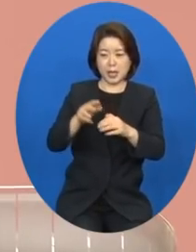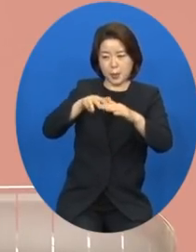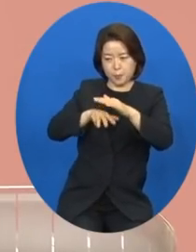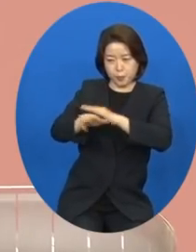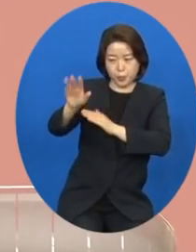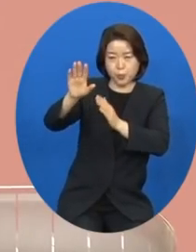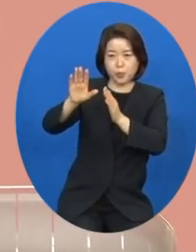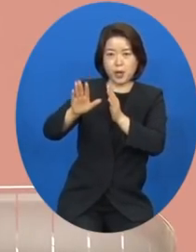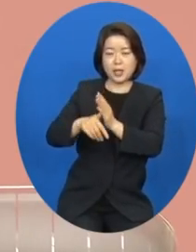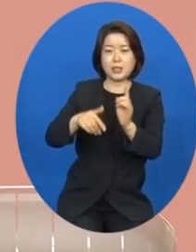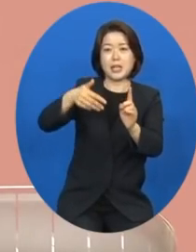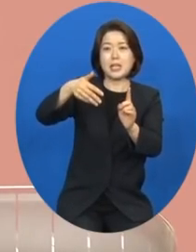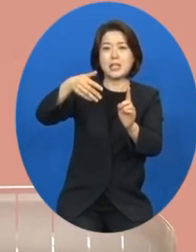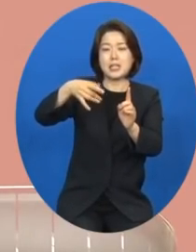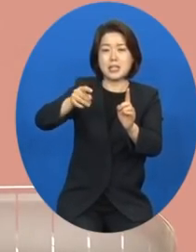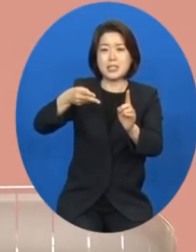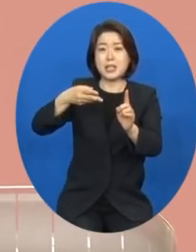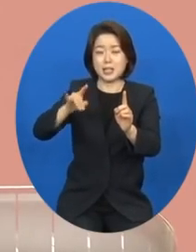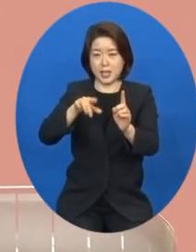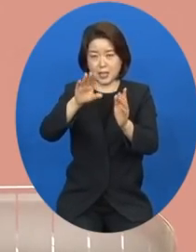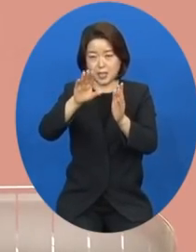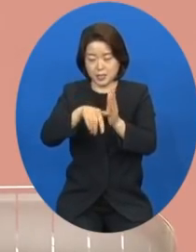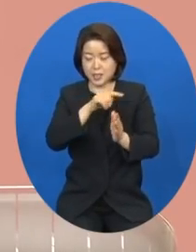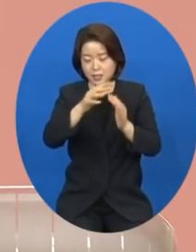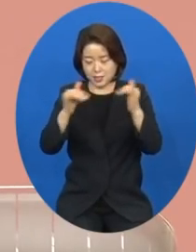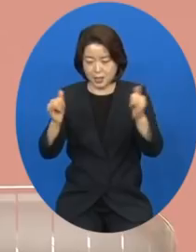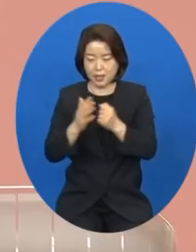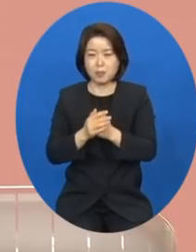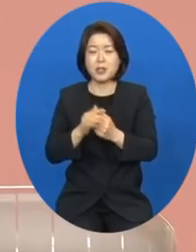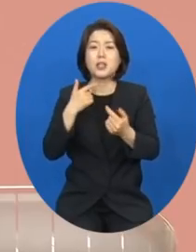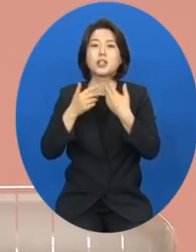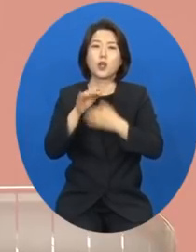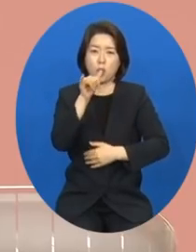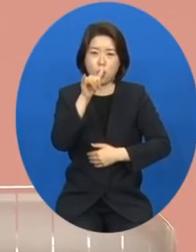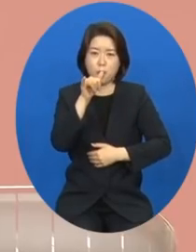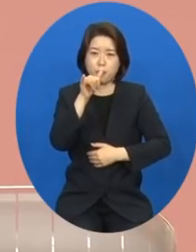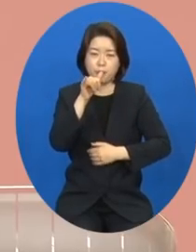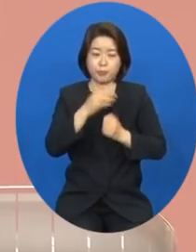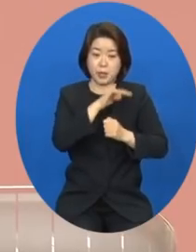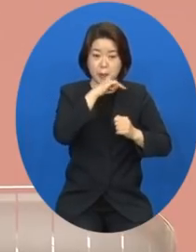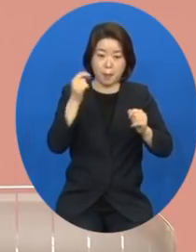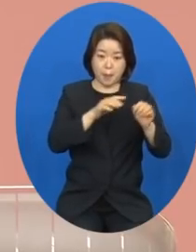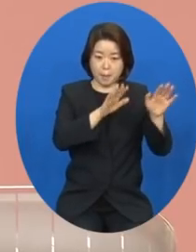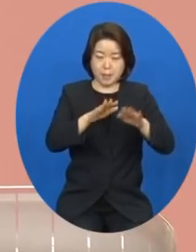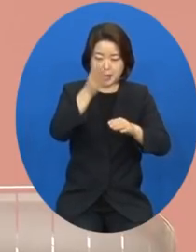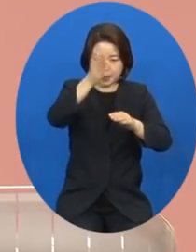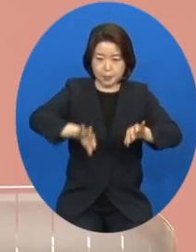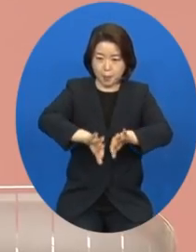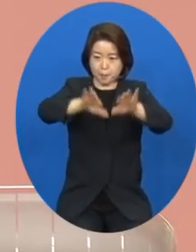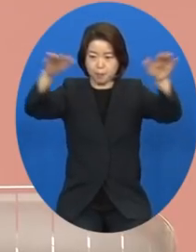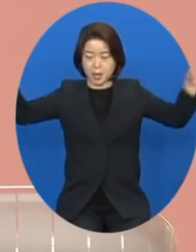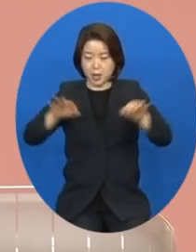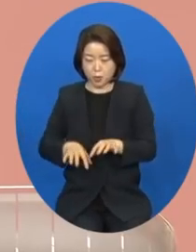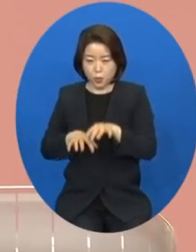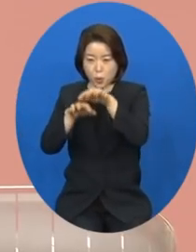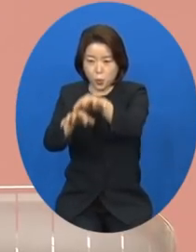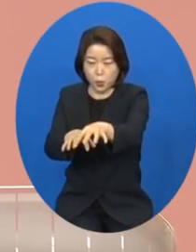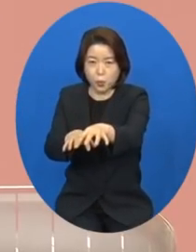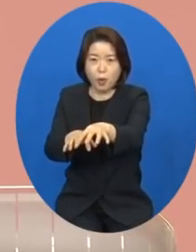하나님 이야기 입니다 하나님께서 홍해 라고 한 바다를 가르치고 백성들을 구원해 줘 써요 그게 1세대가 만난 하나님